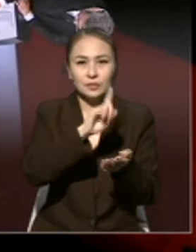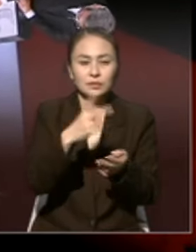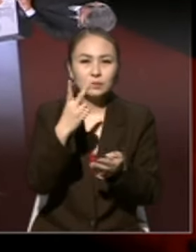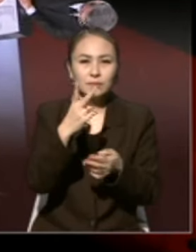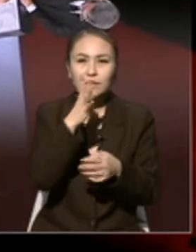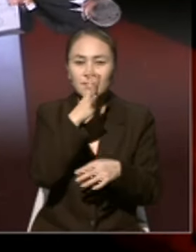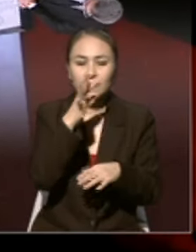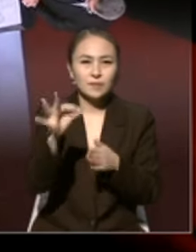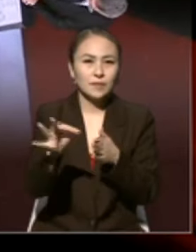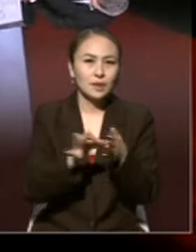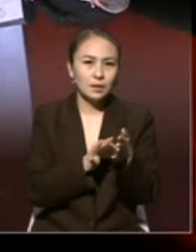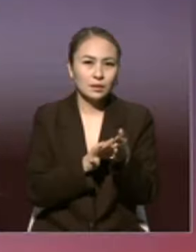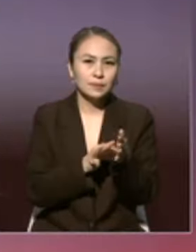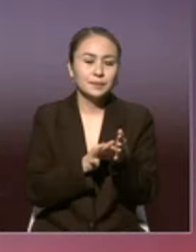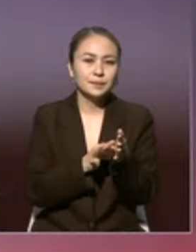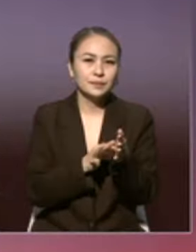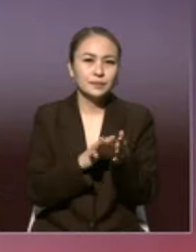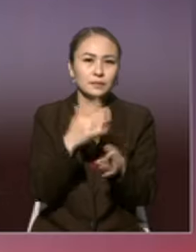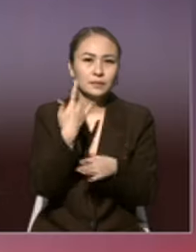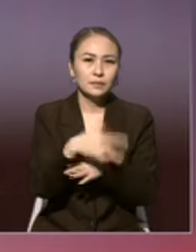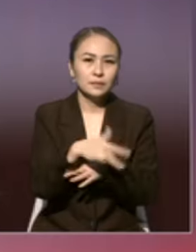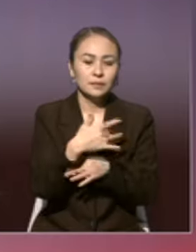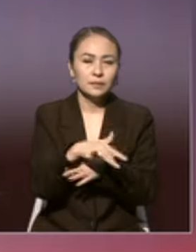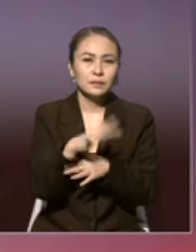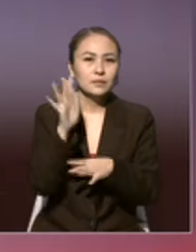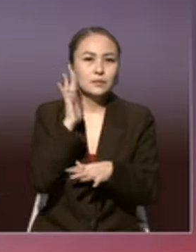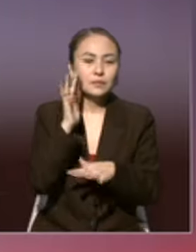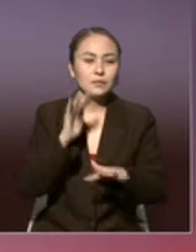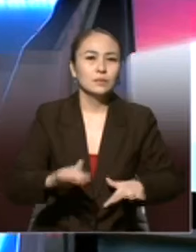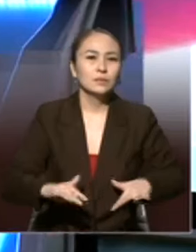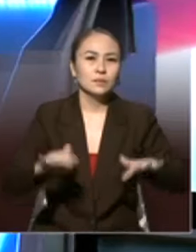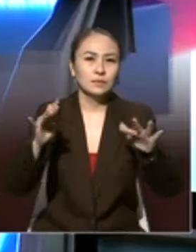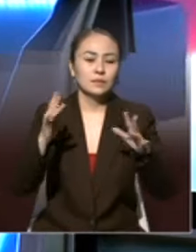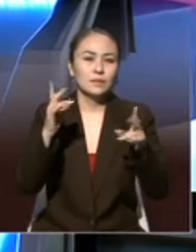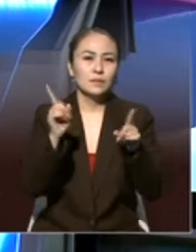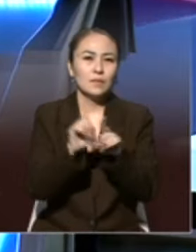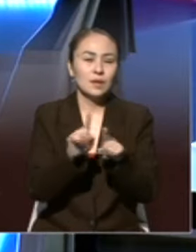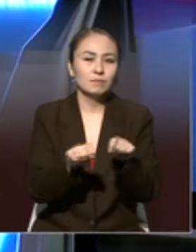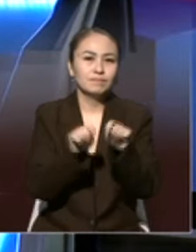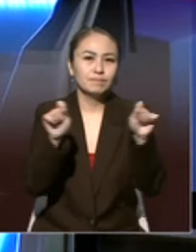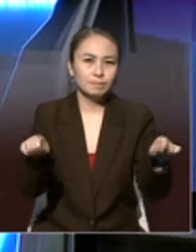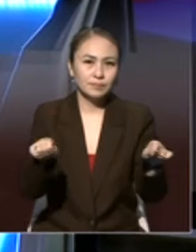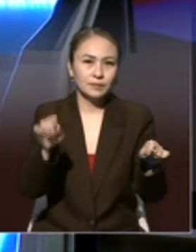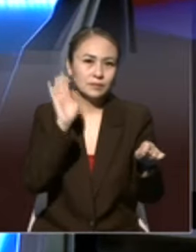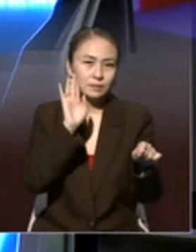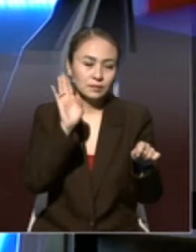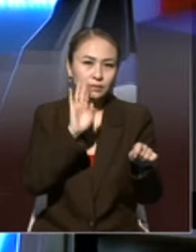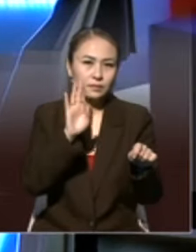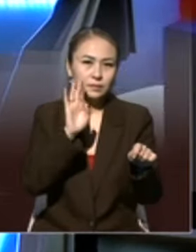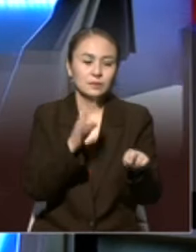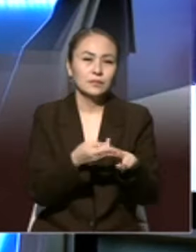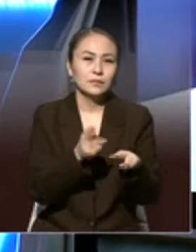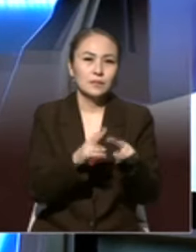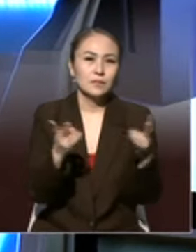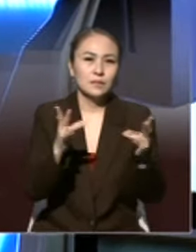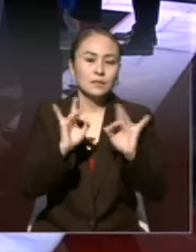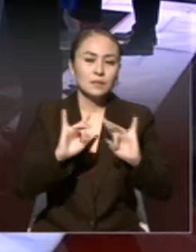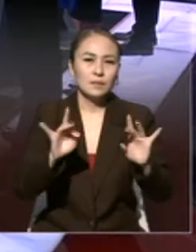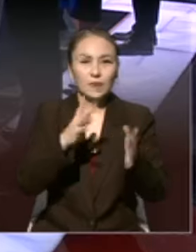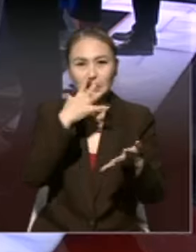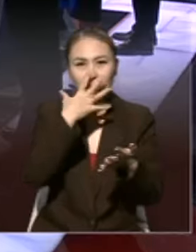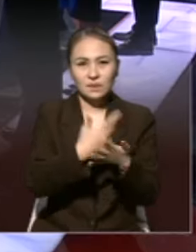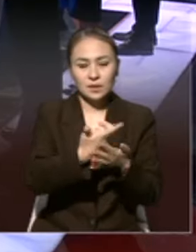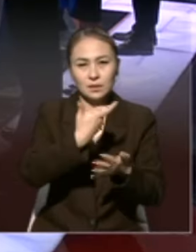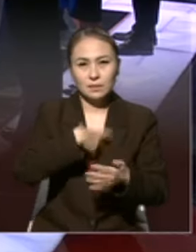сәтте осы далада су болмай тұрады да, сол жерде су пайда болады, мысалы сондай. Енді бұл жерде айта кету керек, біз